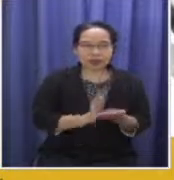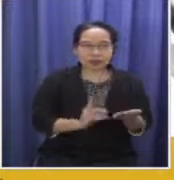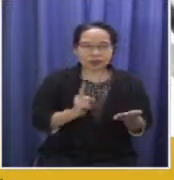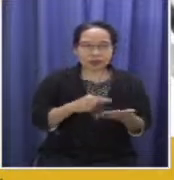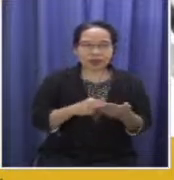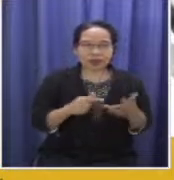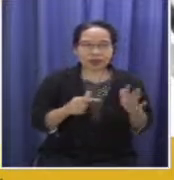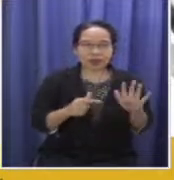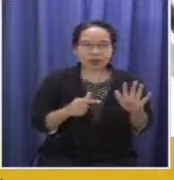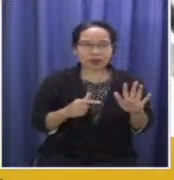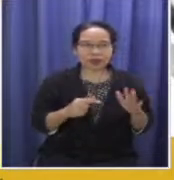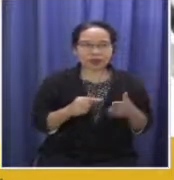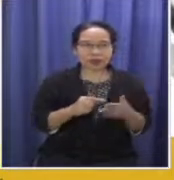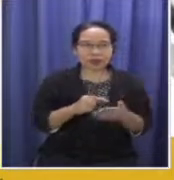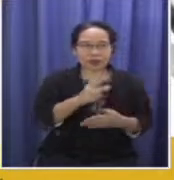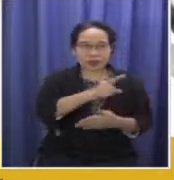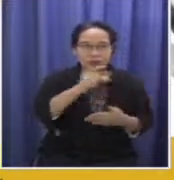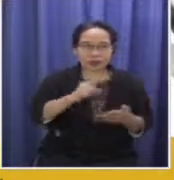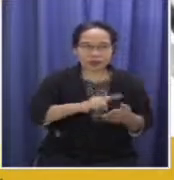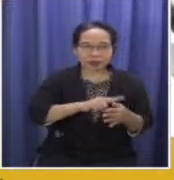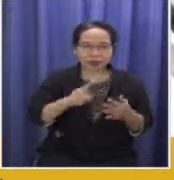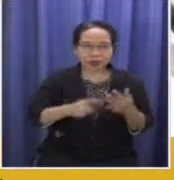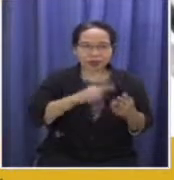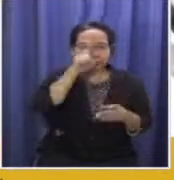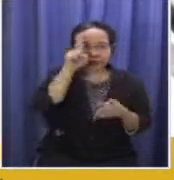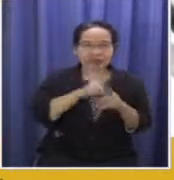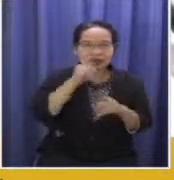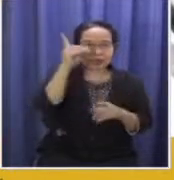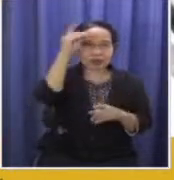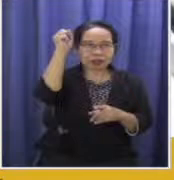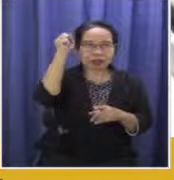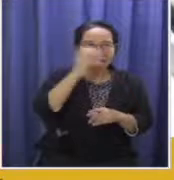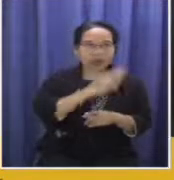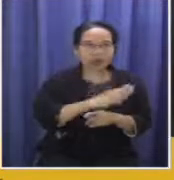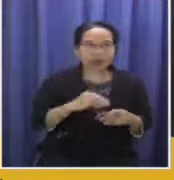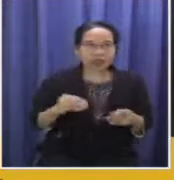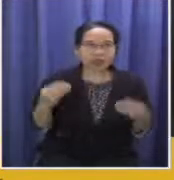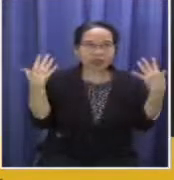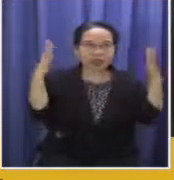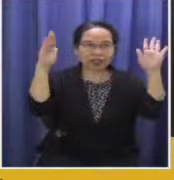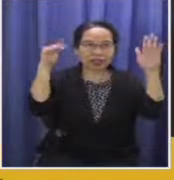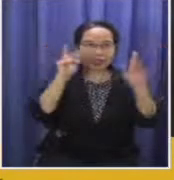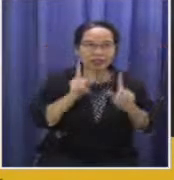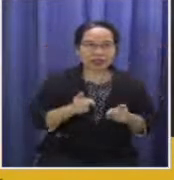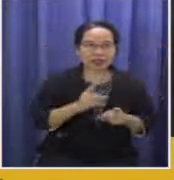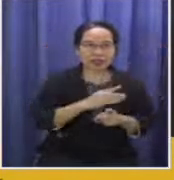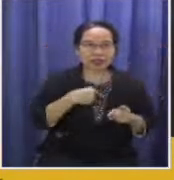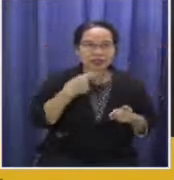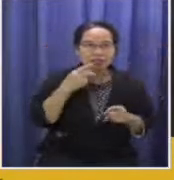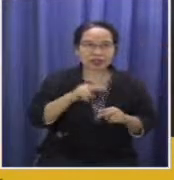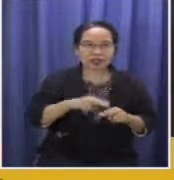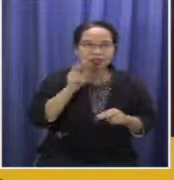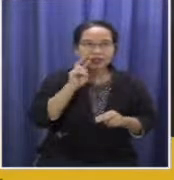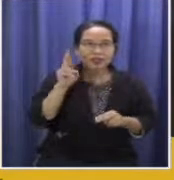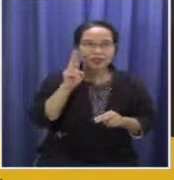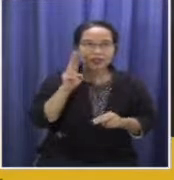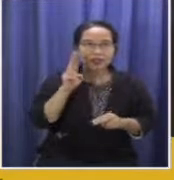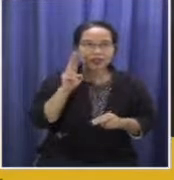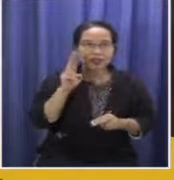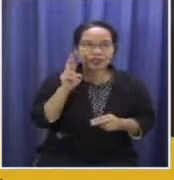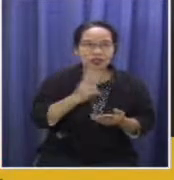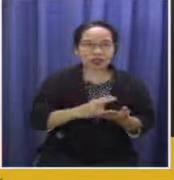1:35 first in the Nepali Bible, Brother Diwas. स्वर्गदूतले तिनलाई जवाफ दिएर